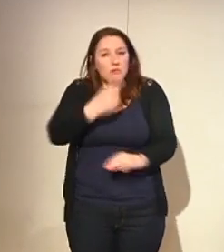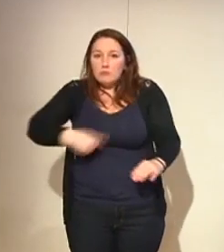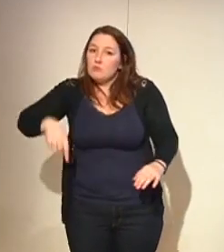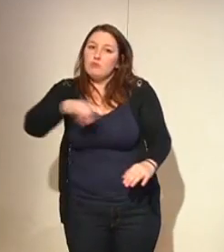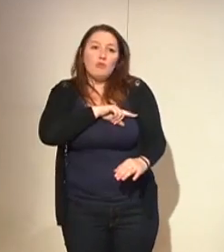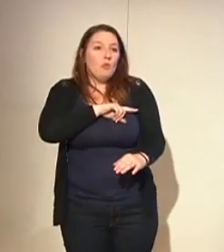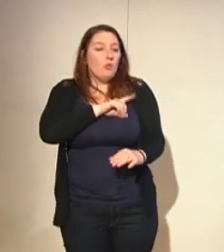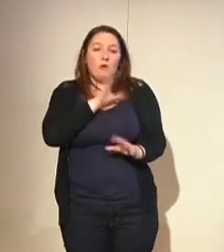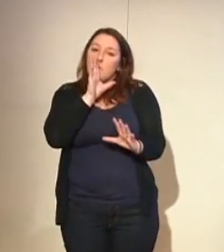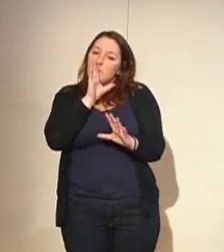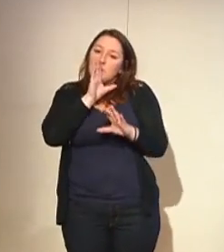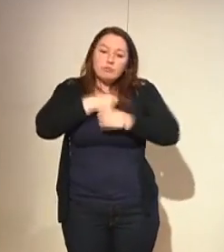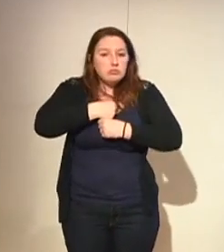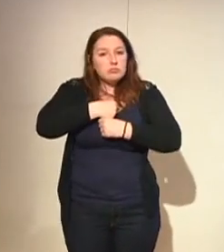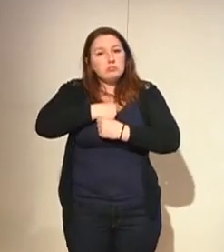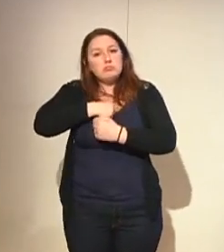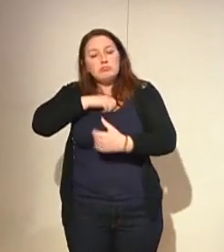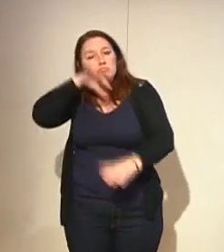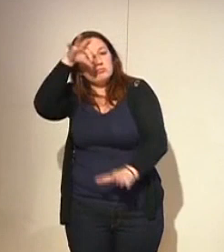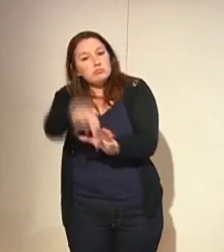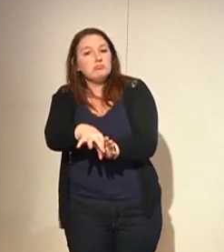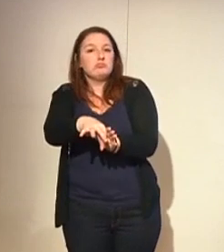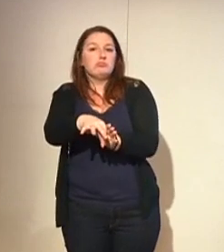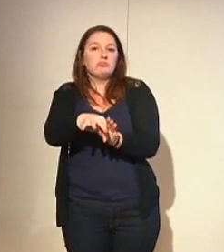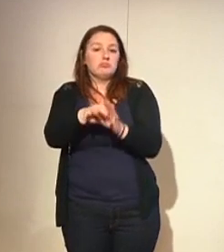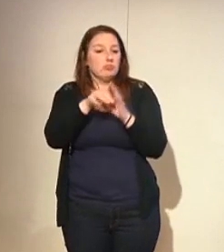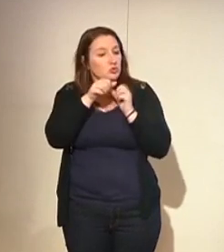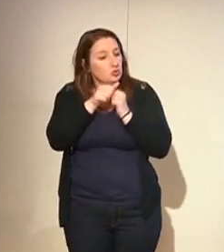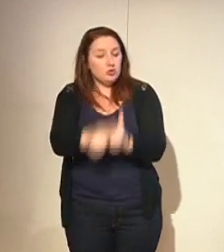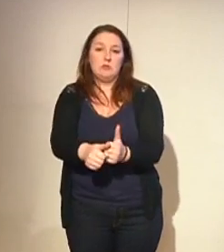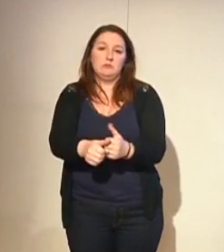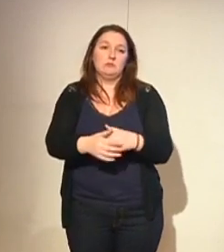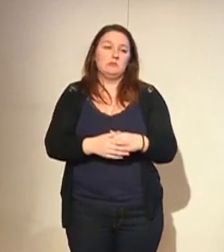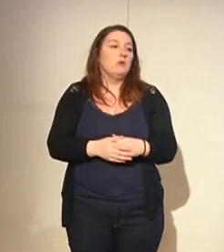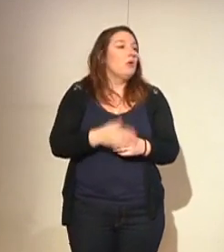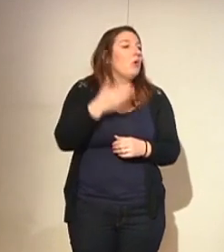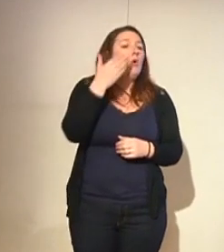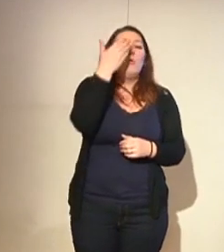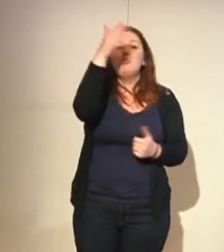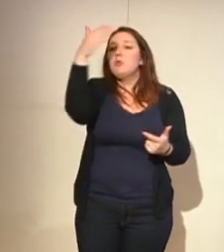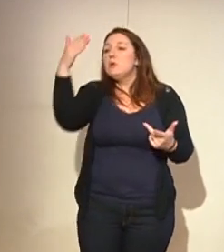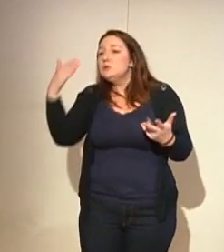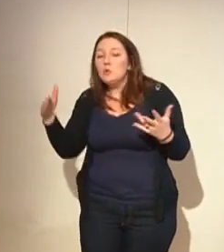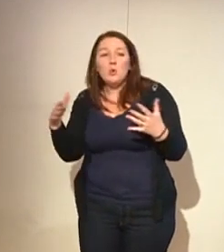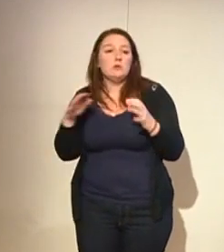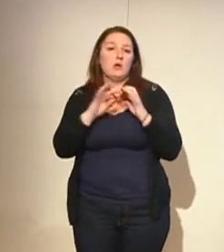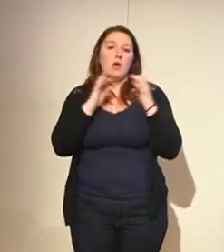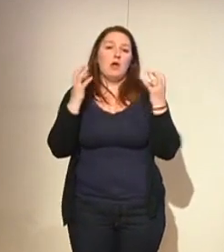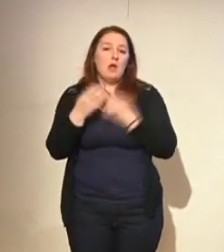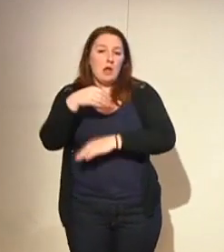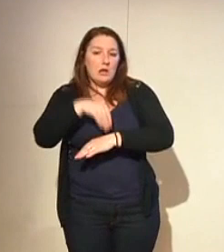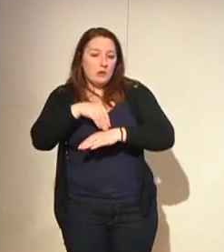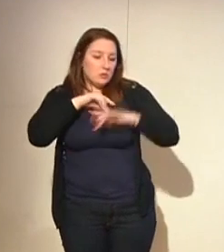appliquions ce pour le reste les conseils d'écolees et un certain nombre